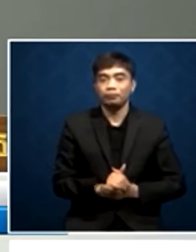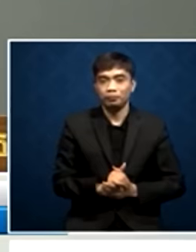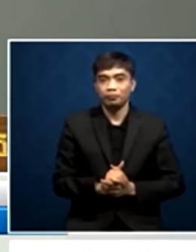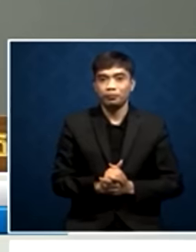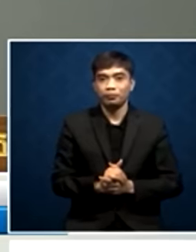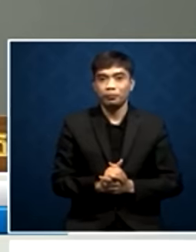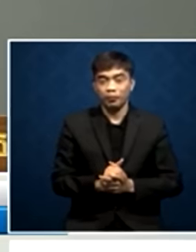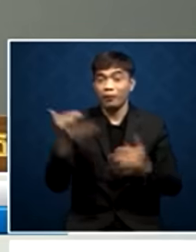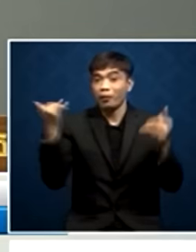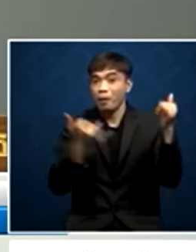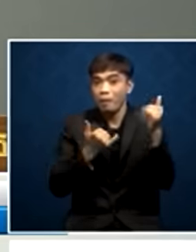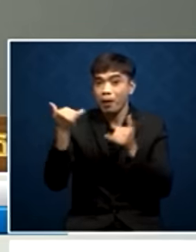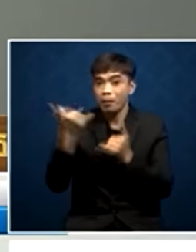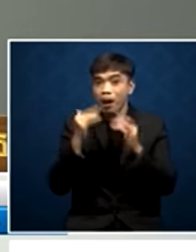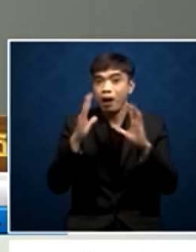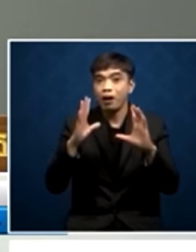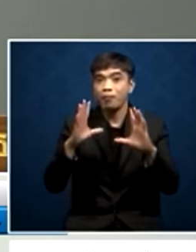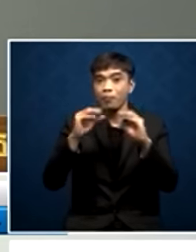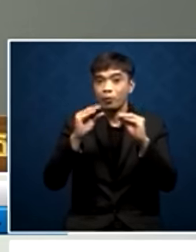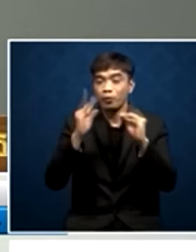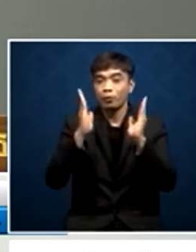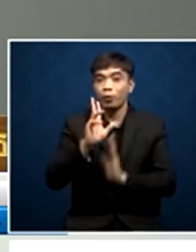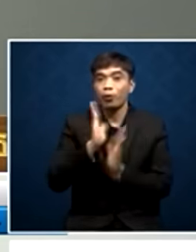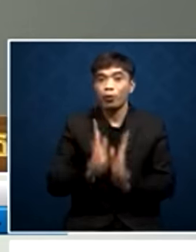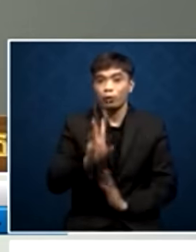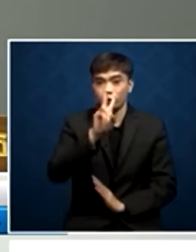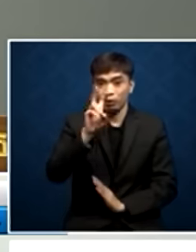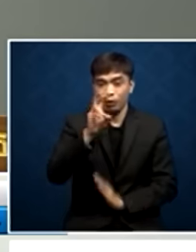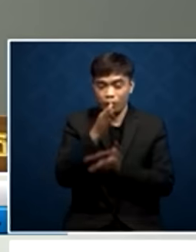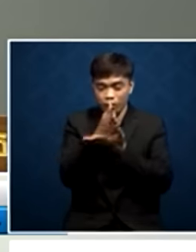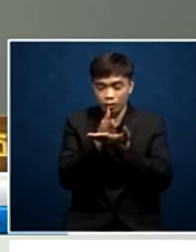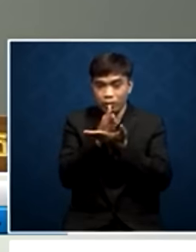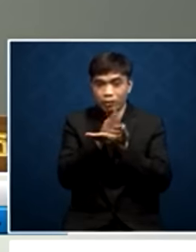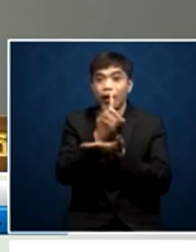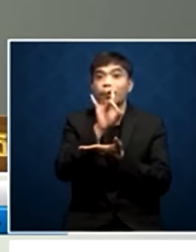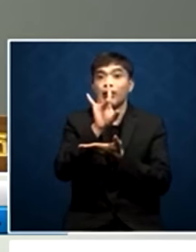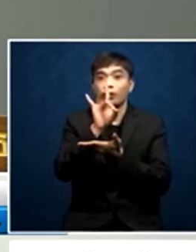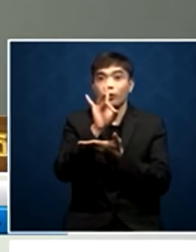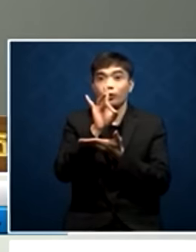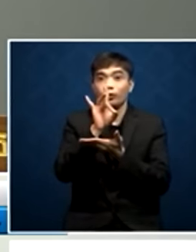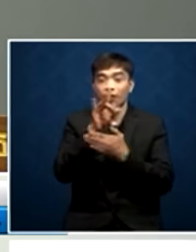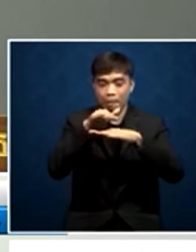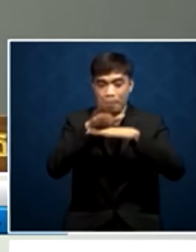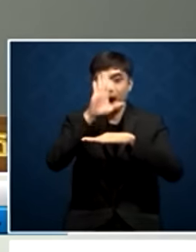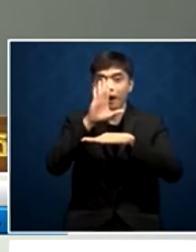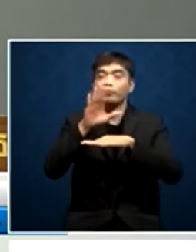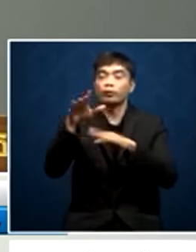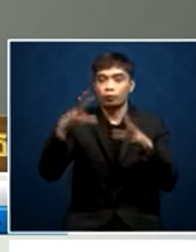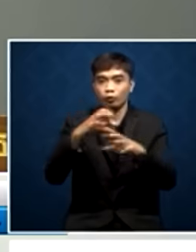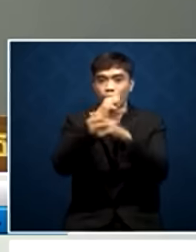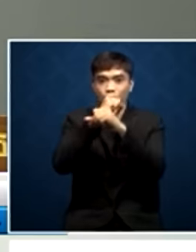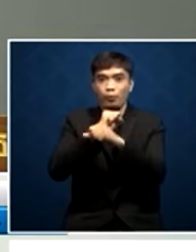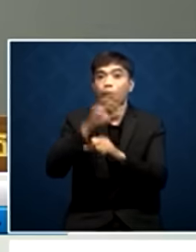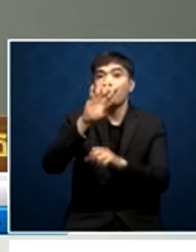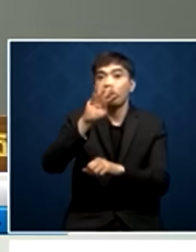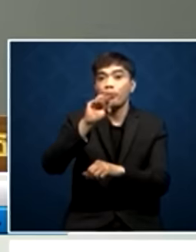วันนี้มาครบนะครับ200คนกึ่งหนึ่งก็เท่า100จึงถือว่านายมงคลสุรสัจ